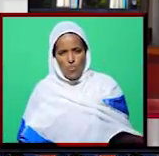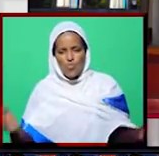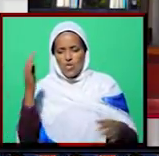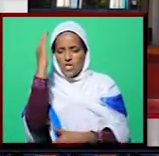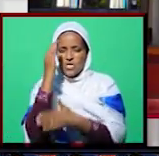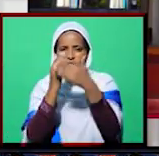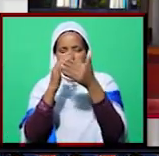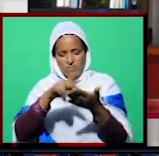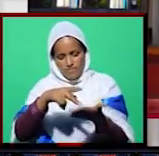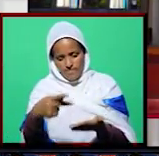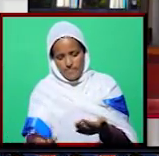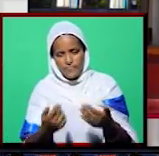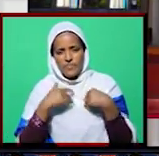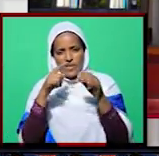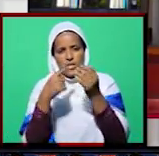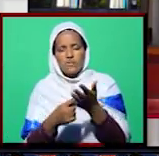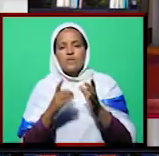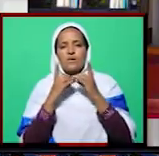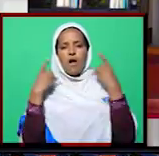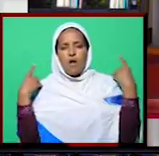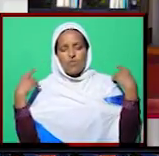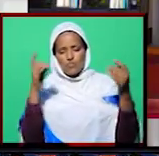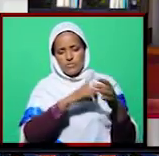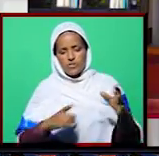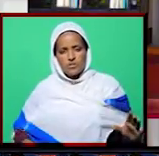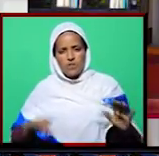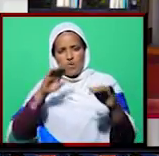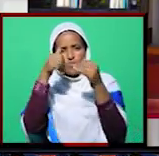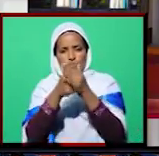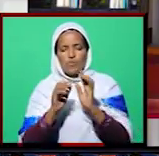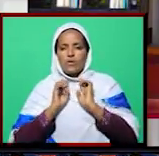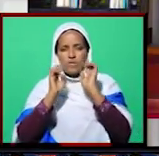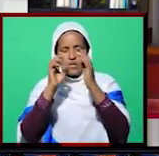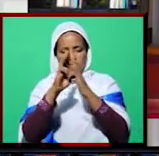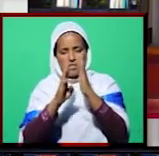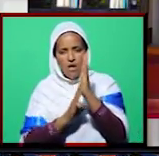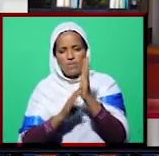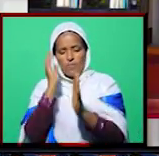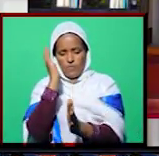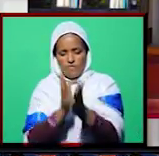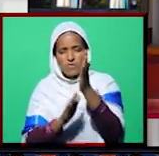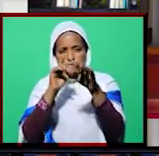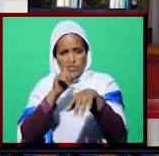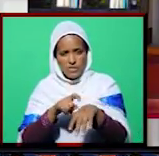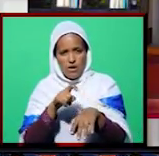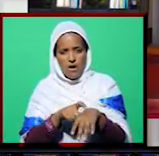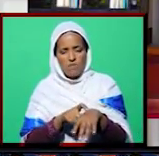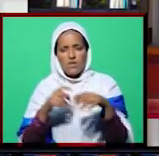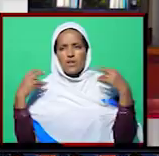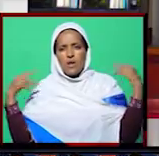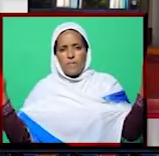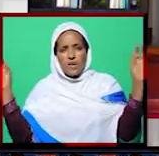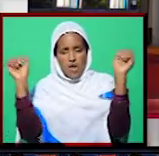ይረግፋሉ፣ እንደ ግንድ ይረበረባሉ። ስለዚህ ካህኑም ህዝብ ምእመኑም ቅዳሴ የቅዳሴን ስርዓት በሚያከናውንበት